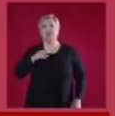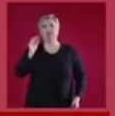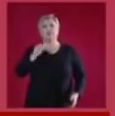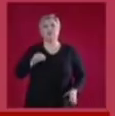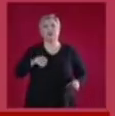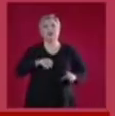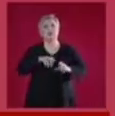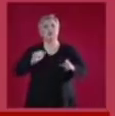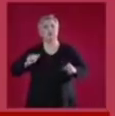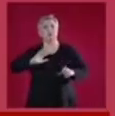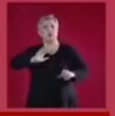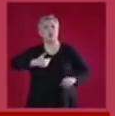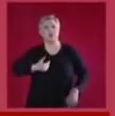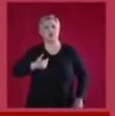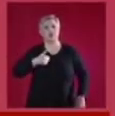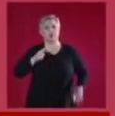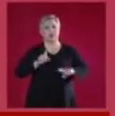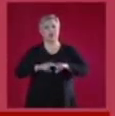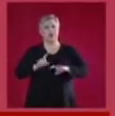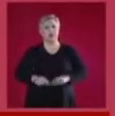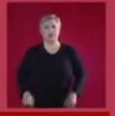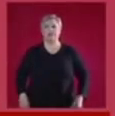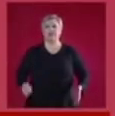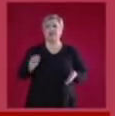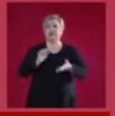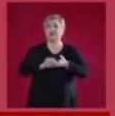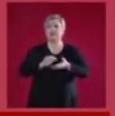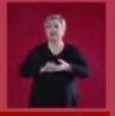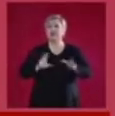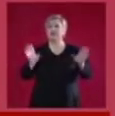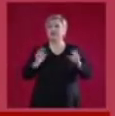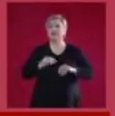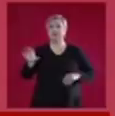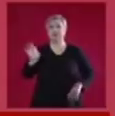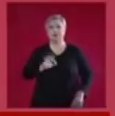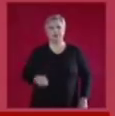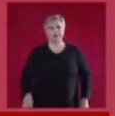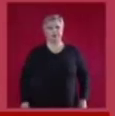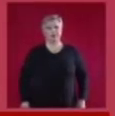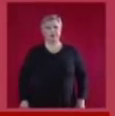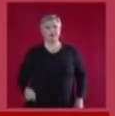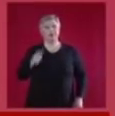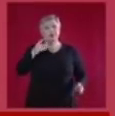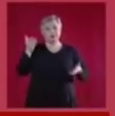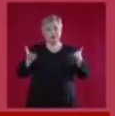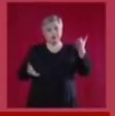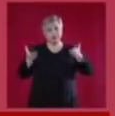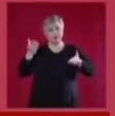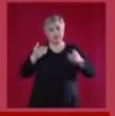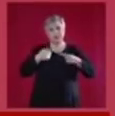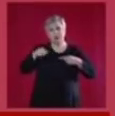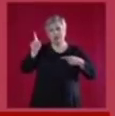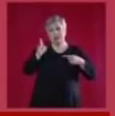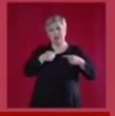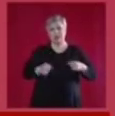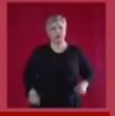ευρώ τι έλεγε για την απορρύθμιση της ά εργασίας και αναρωτηθείτε σε τι διαφέρουν όλα αυτά σε τι διαφέρουν αυτές